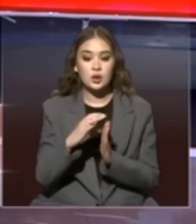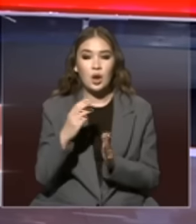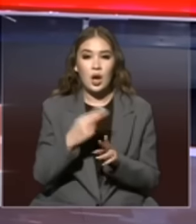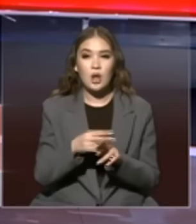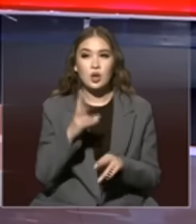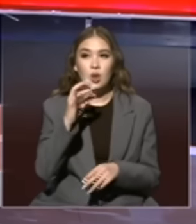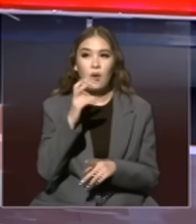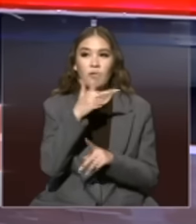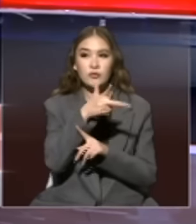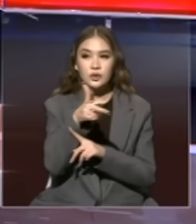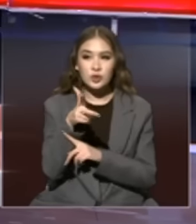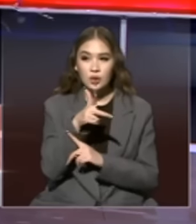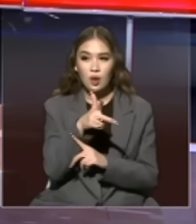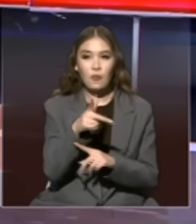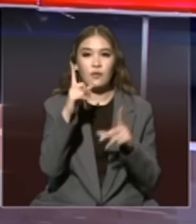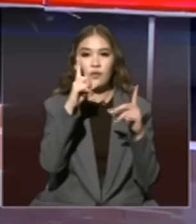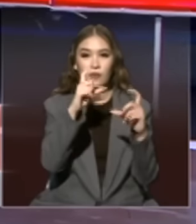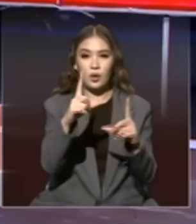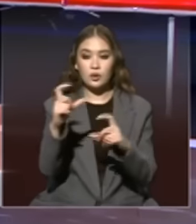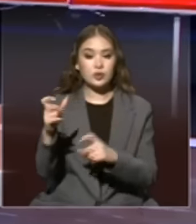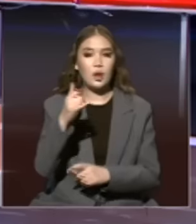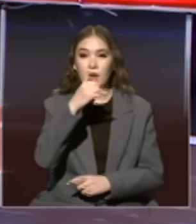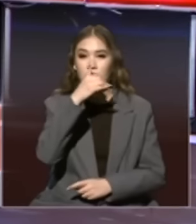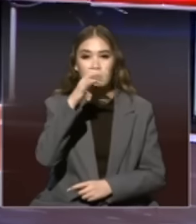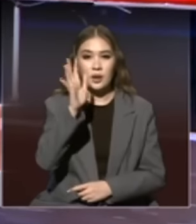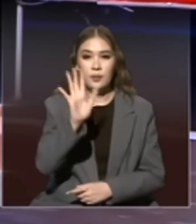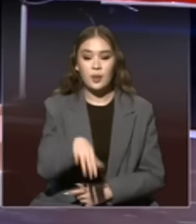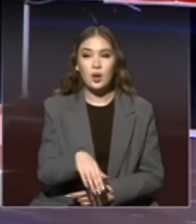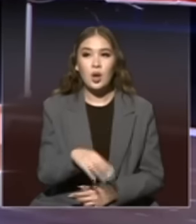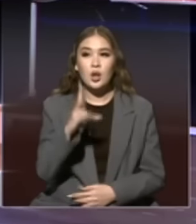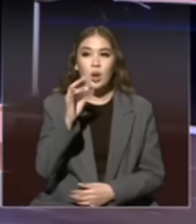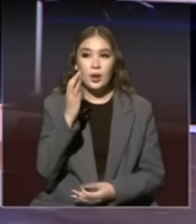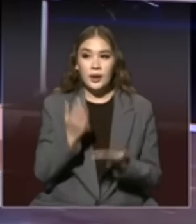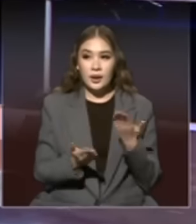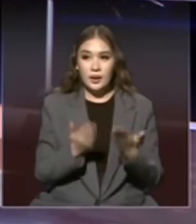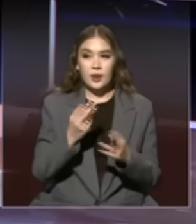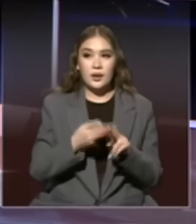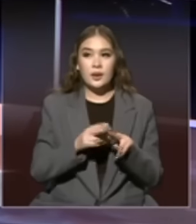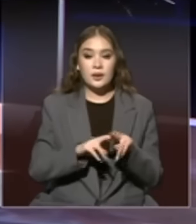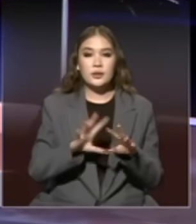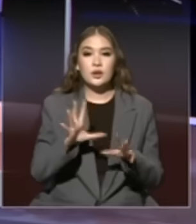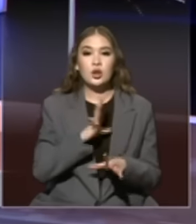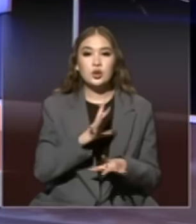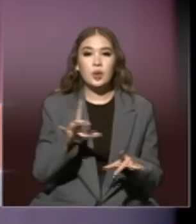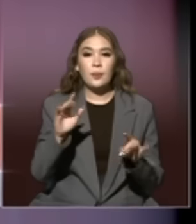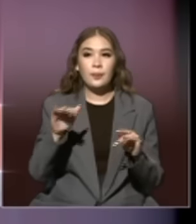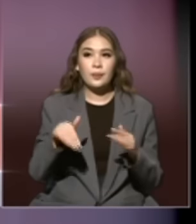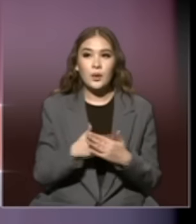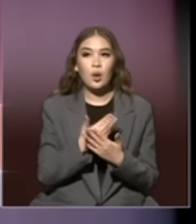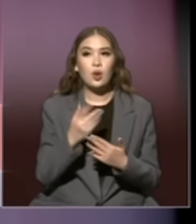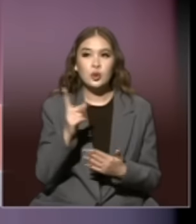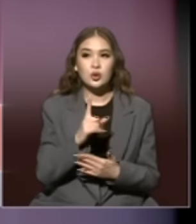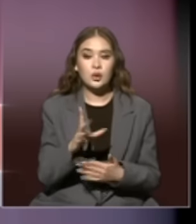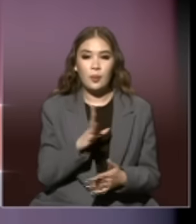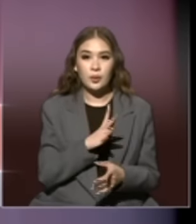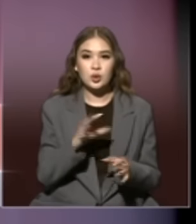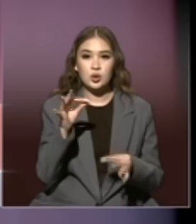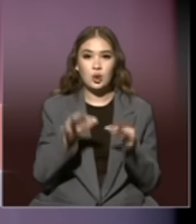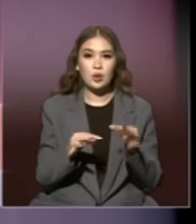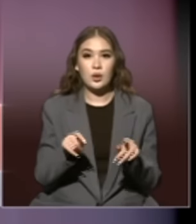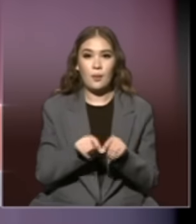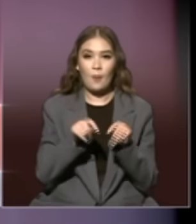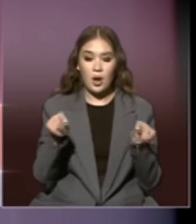жерге видеосъемка, фотосъемка жасай алмаймыз. Ал егер бұл жерде қандай ерекшеліктер? Бұл жерде сот жүйесі ашық болды